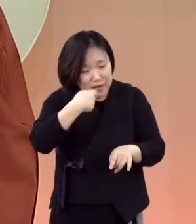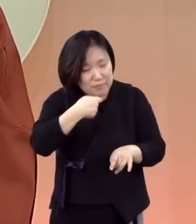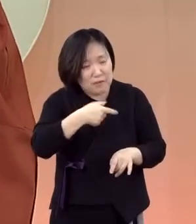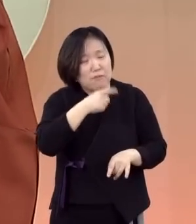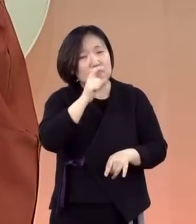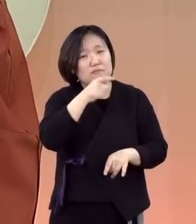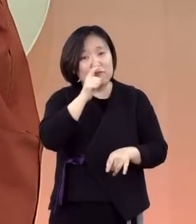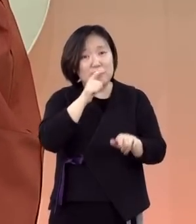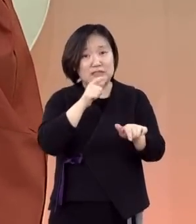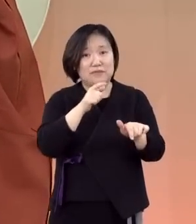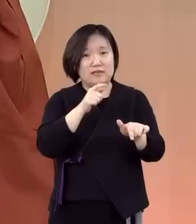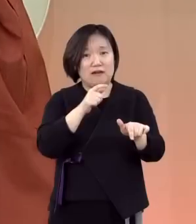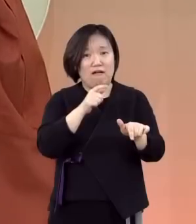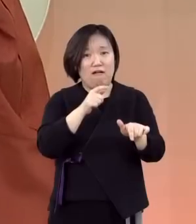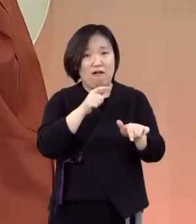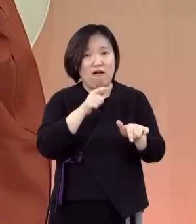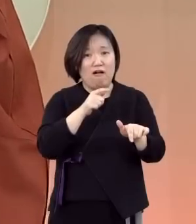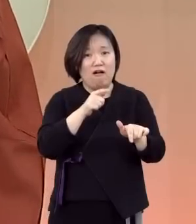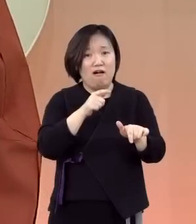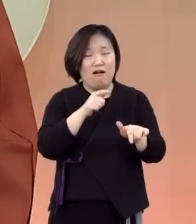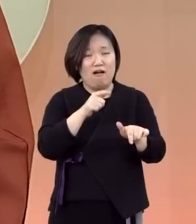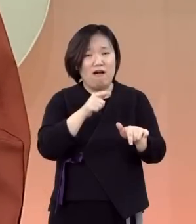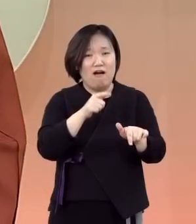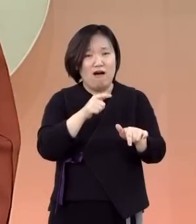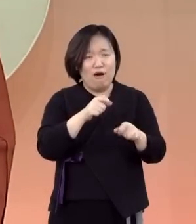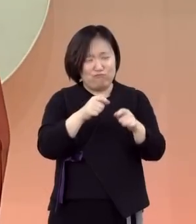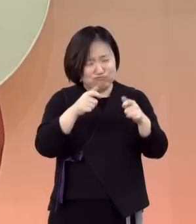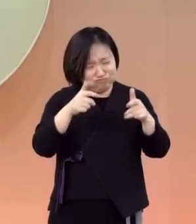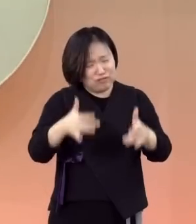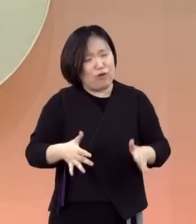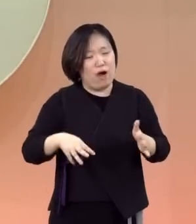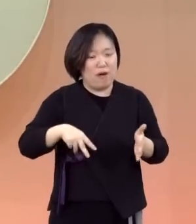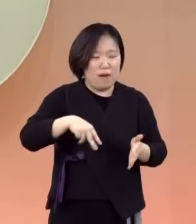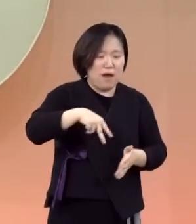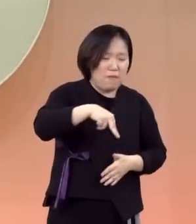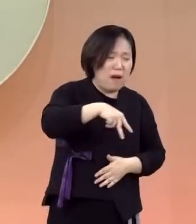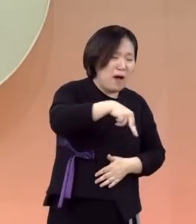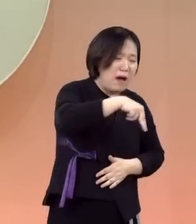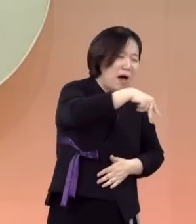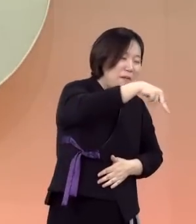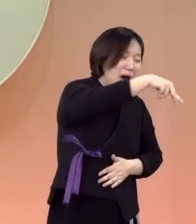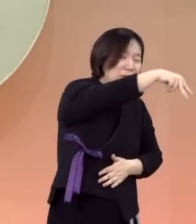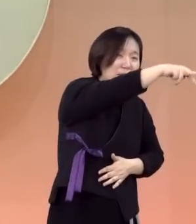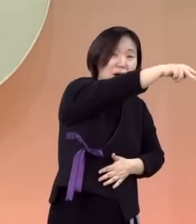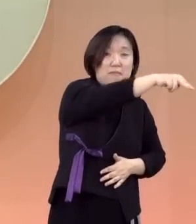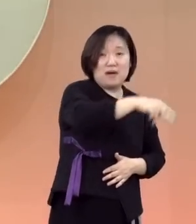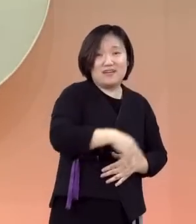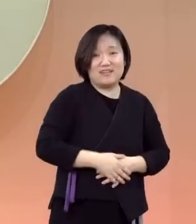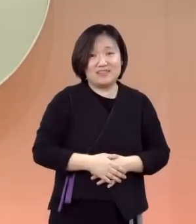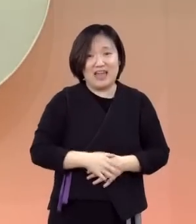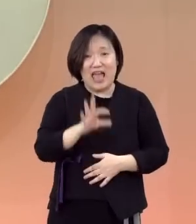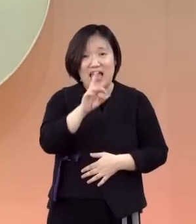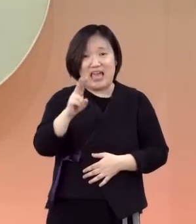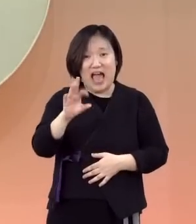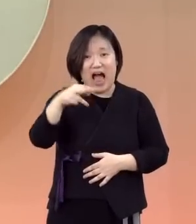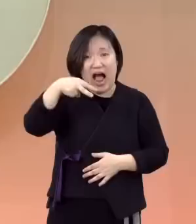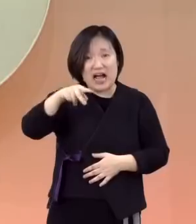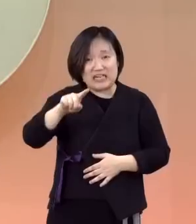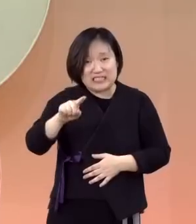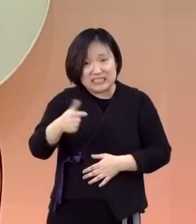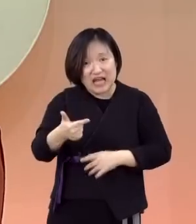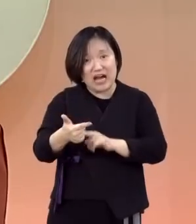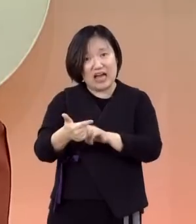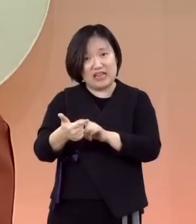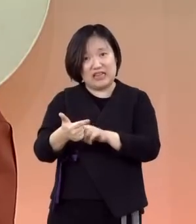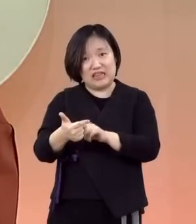시냇물을마시며,추위에떨면서 며칠이걸렸는지는모르겠지만,양산의 통도사에서대구의팔공산까지걸어